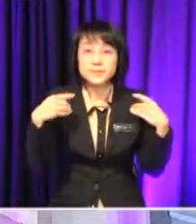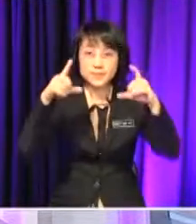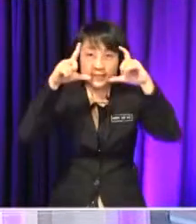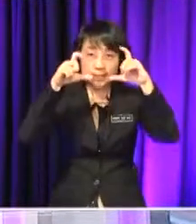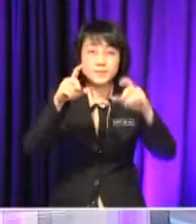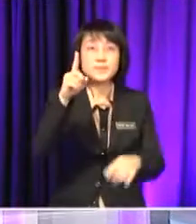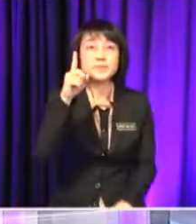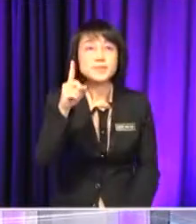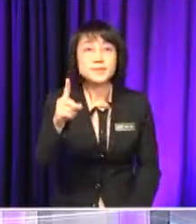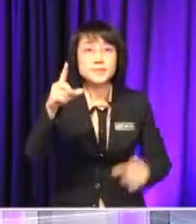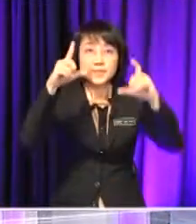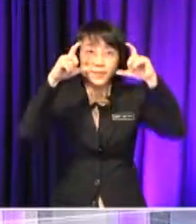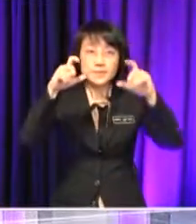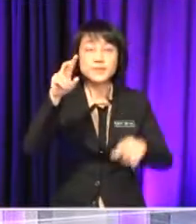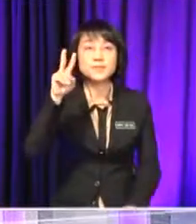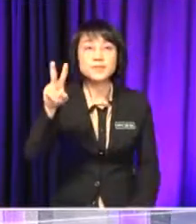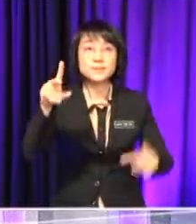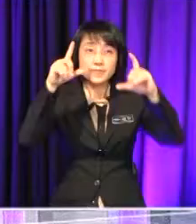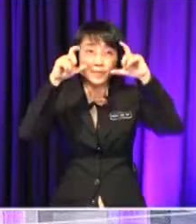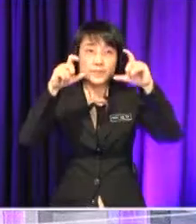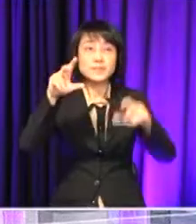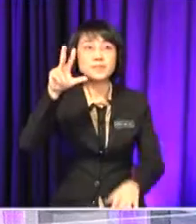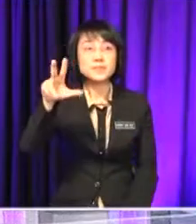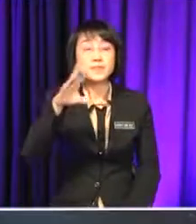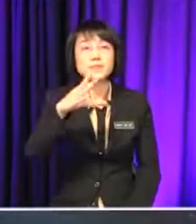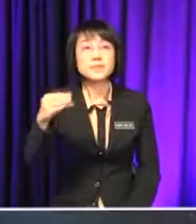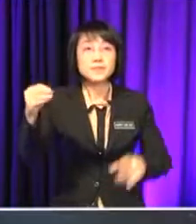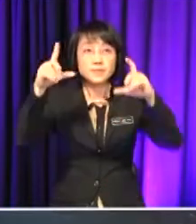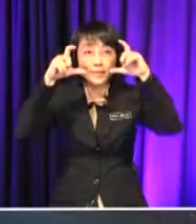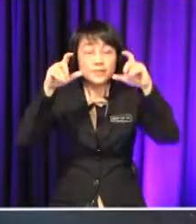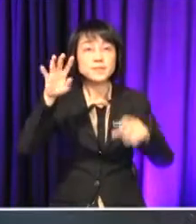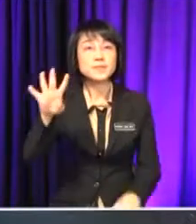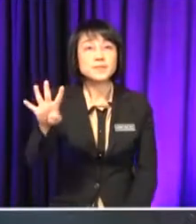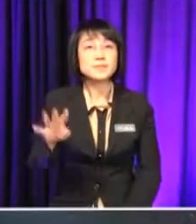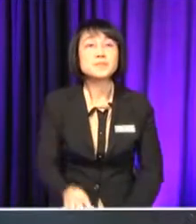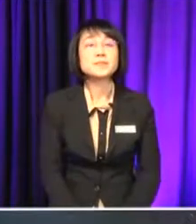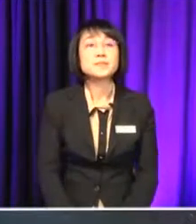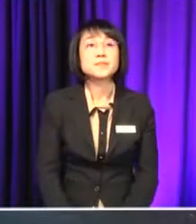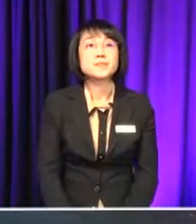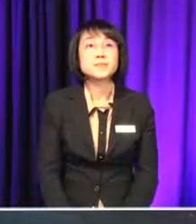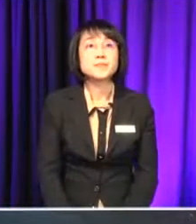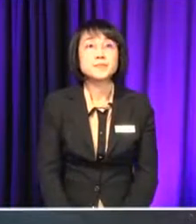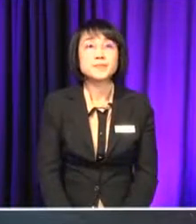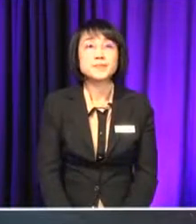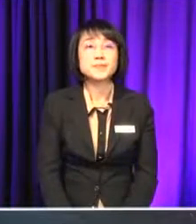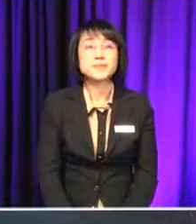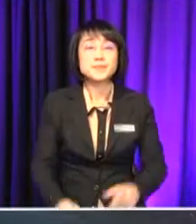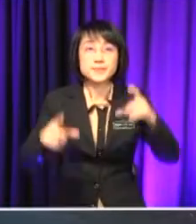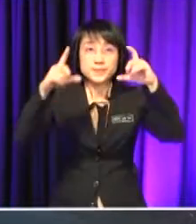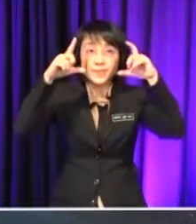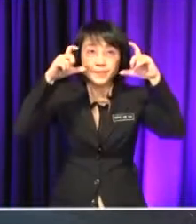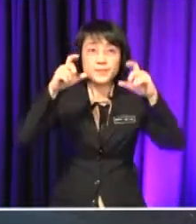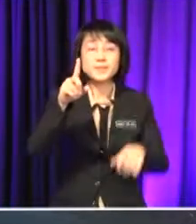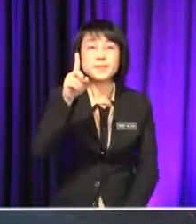kamera 2, kamera 3 dan juga kamera 4. Yang mana kamera 1 dan juga kamera 4. Fizi ingat lagi tak apa jenis